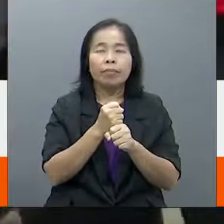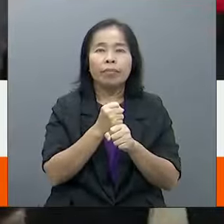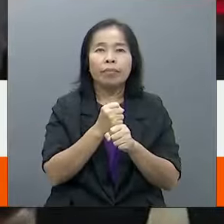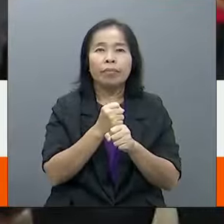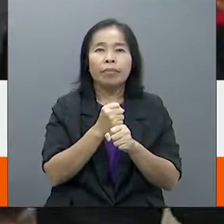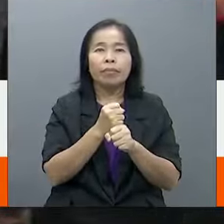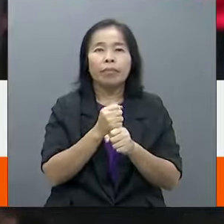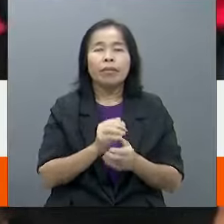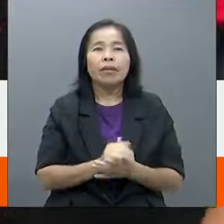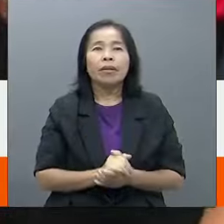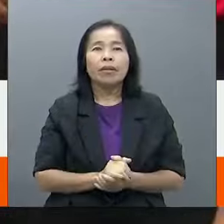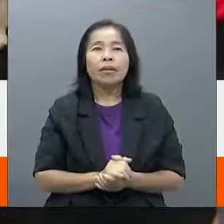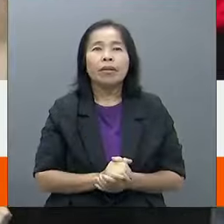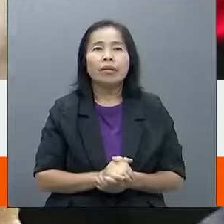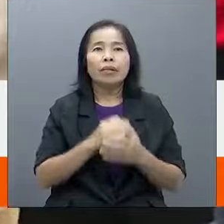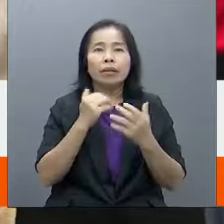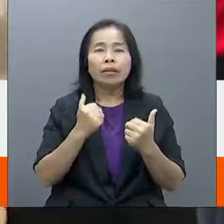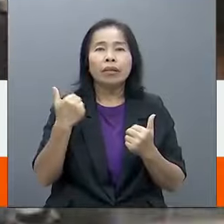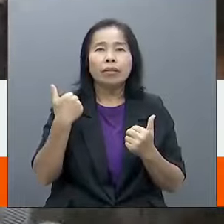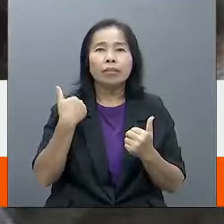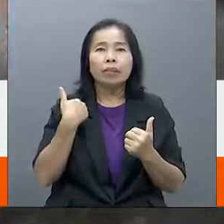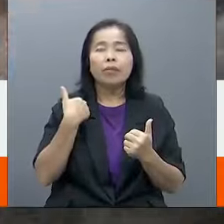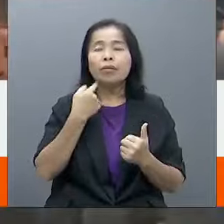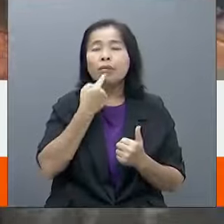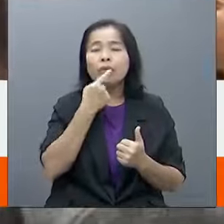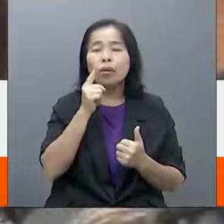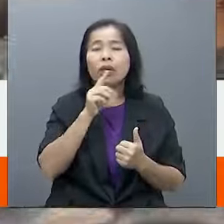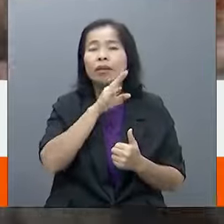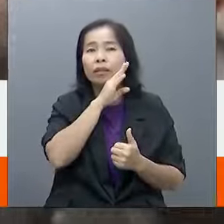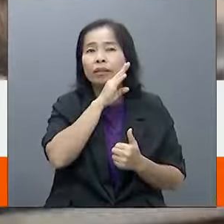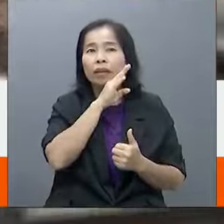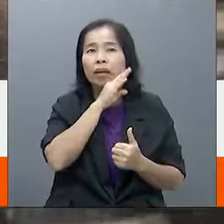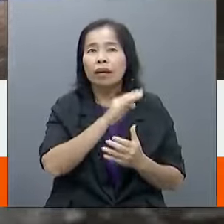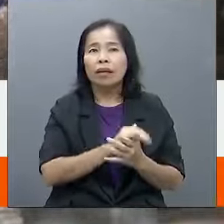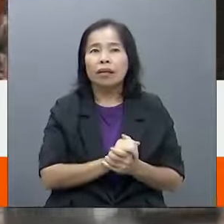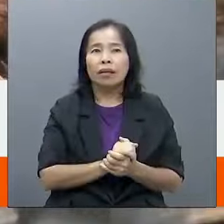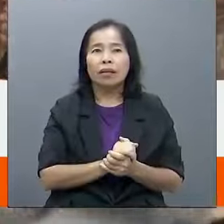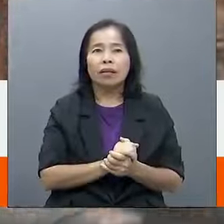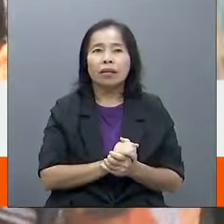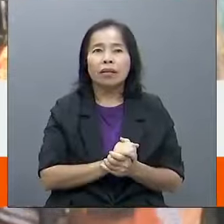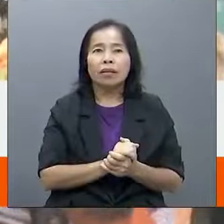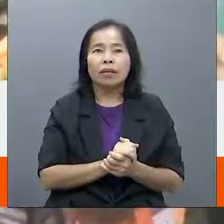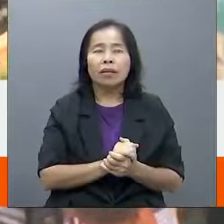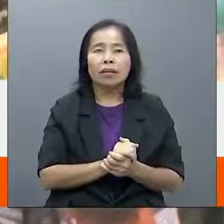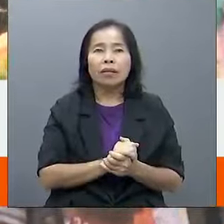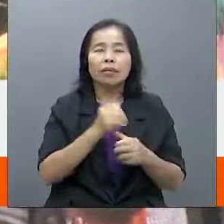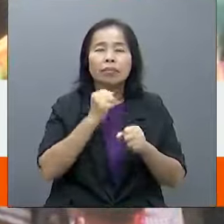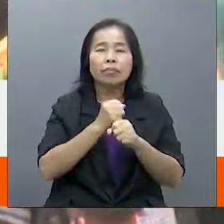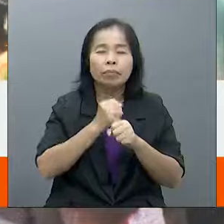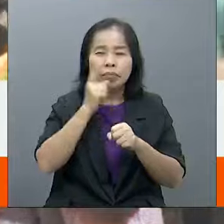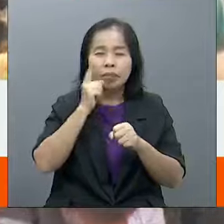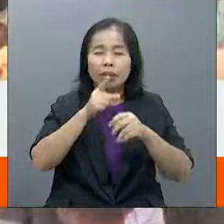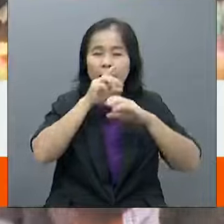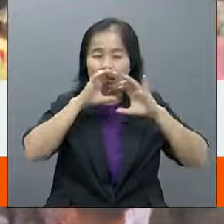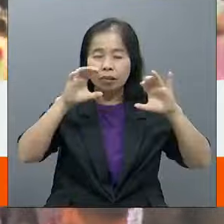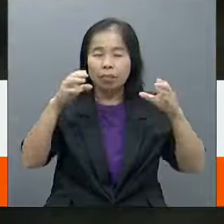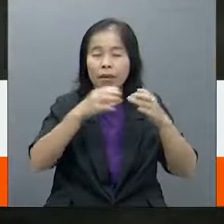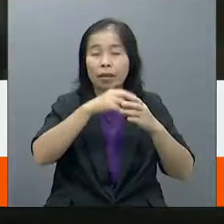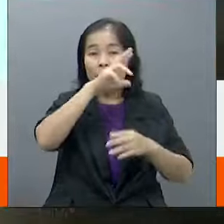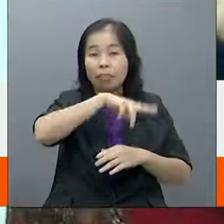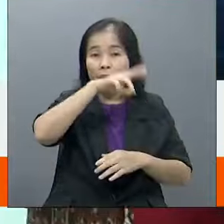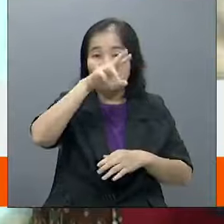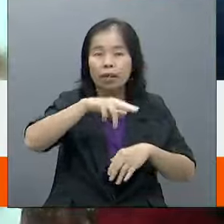เดียวกันนะครับทีนี้มันก็ต้องย้อนกลับมาว่าณขณะนี้นะครับรัฐบาลก็มาเป็นรัฐบาลที่นะครับเป็นรัฐบาลของพรรคเพื่อไทยเป็นแกนนำในการจั